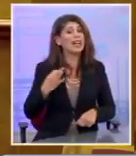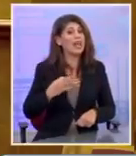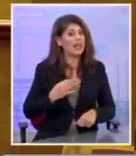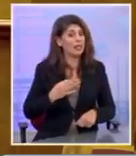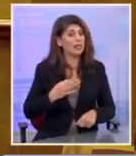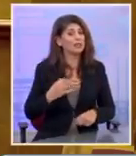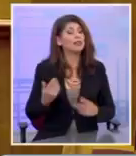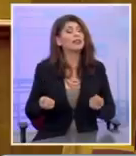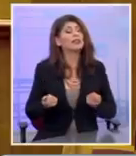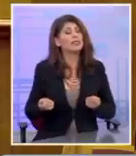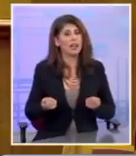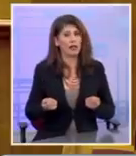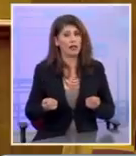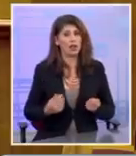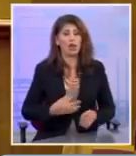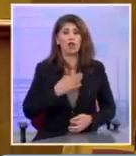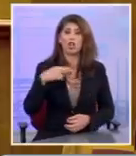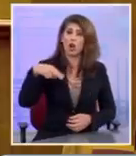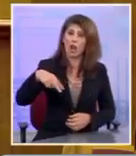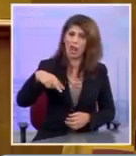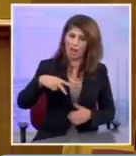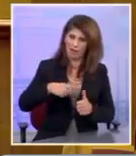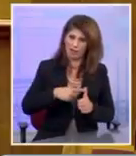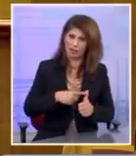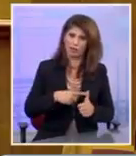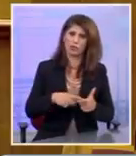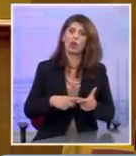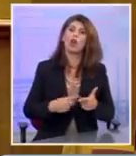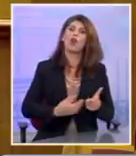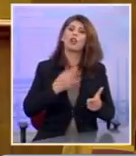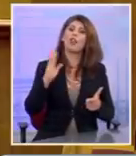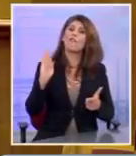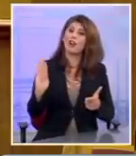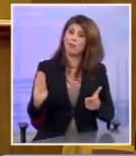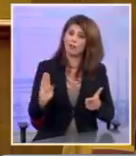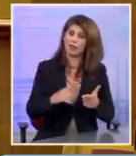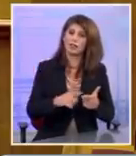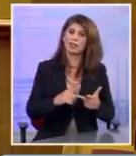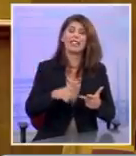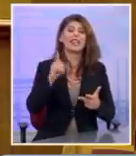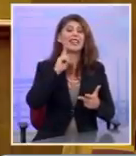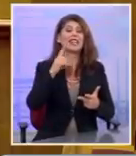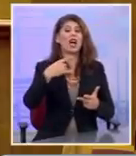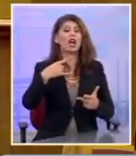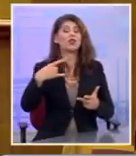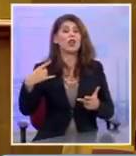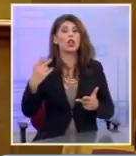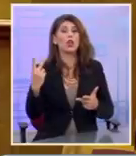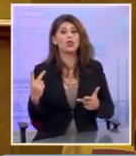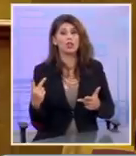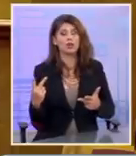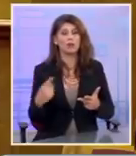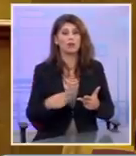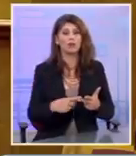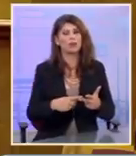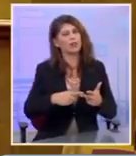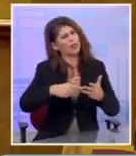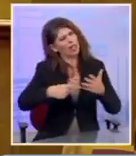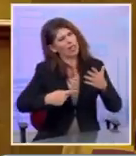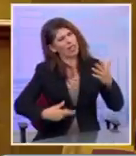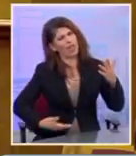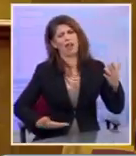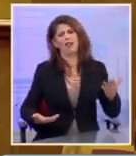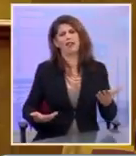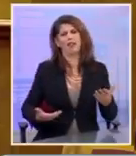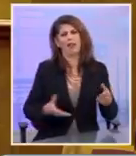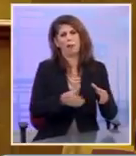και τι έπραταν ο κύριος Λαφαζάνης, ο κύριος Βαρουφάκης, η κυρία Κωνσταντοπούλου και τα άλλα παιδιά από